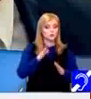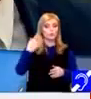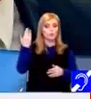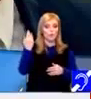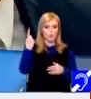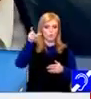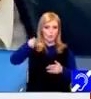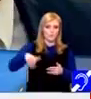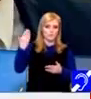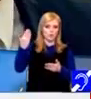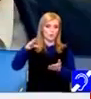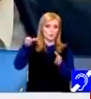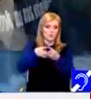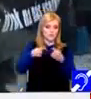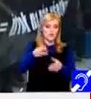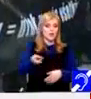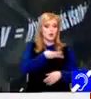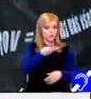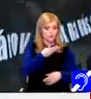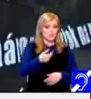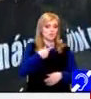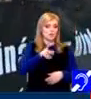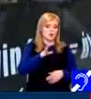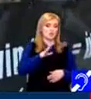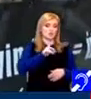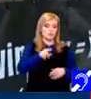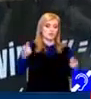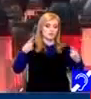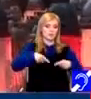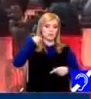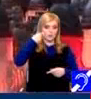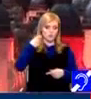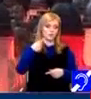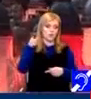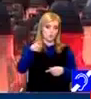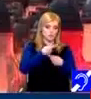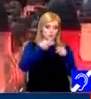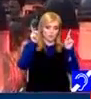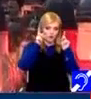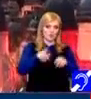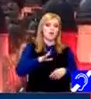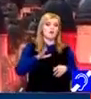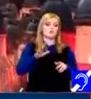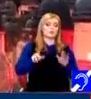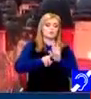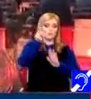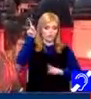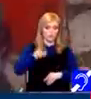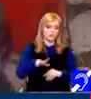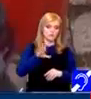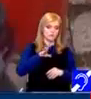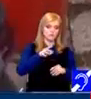membru al partidului său. El a declarat că dorește să dezamorseze astfel criza politică de la Bratislava, declanșată de asasinarea unui